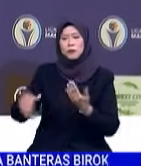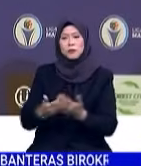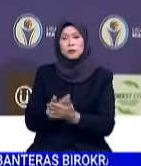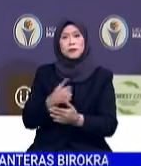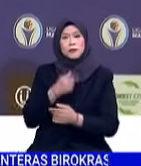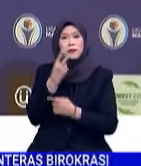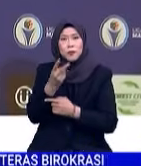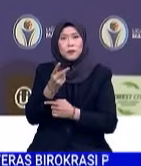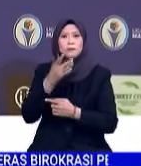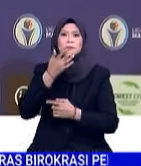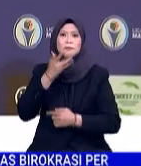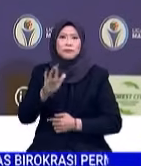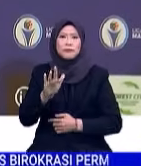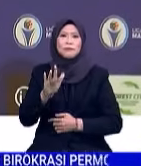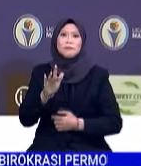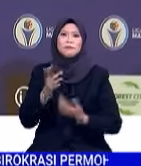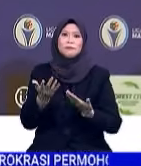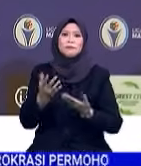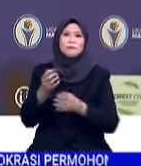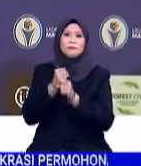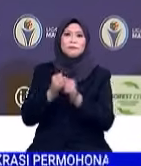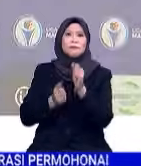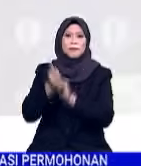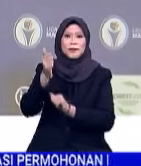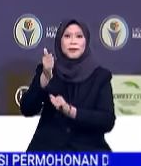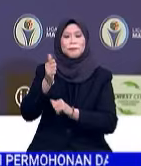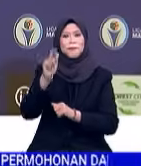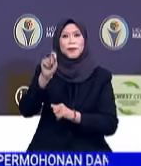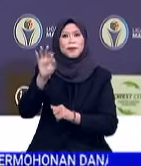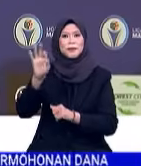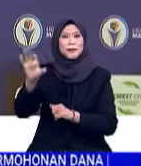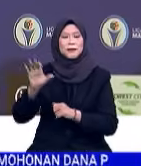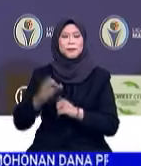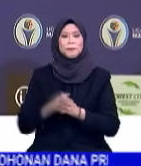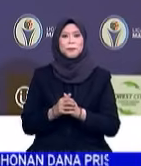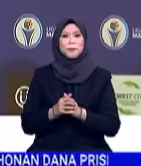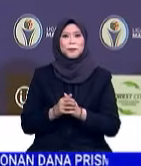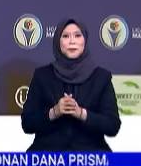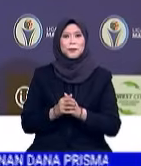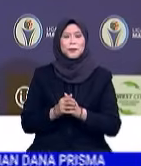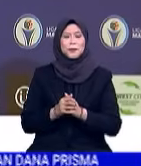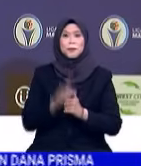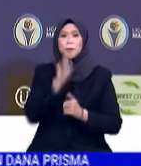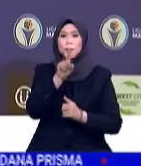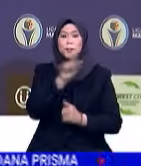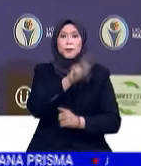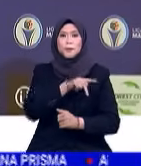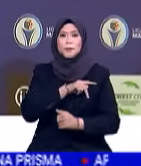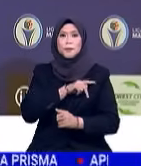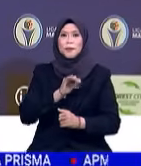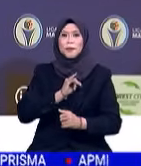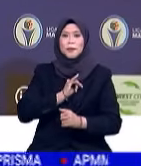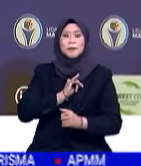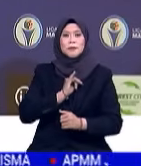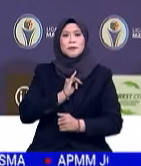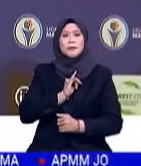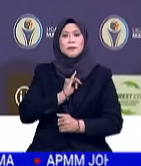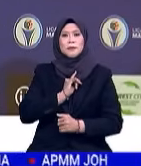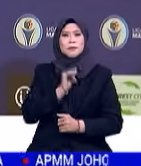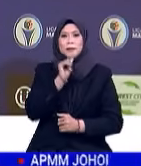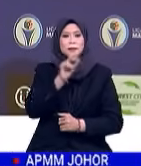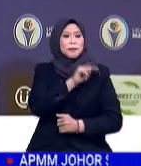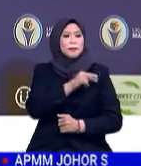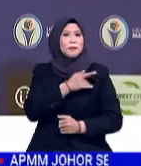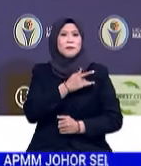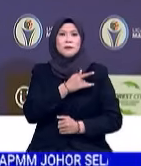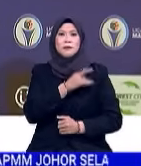cuma nasiblah nama Jemlahi untuk TFC. Bagi saya, seriously, personally, ikhlas saya cakap, saya pun tak ada niat